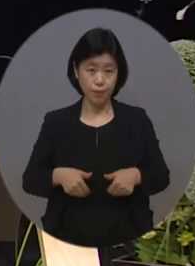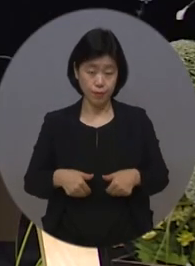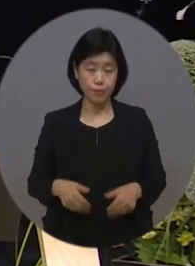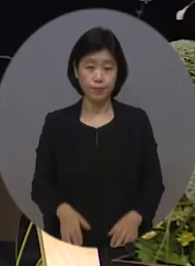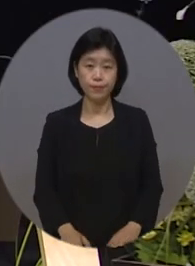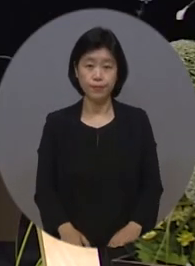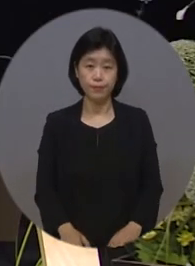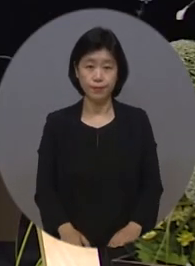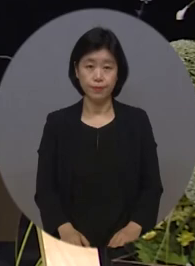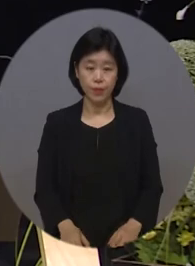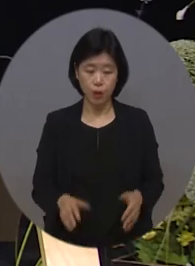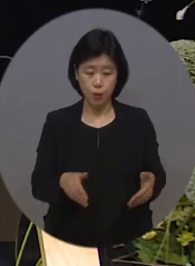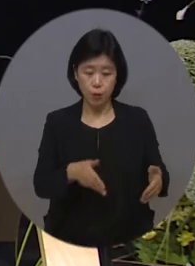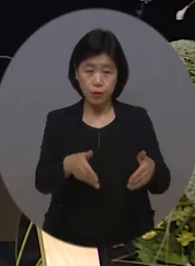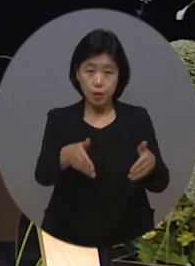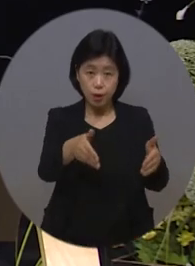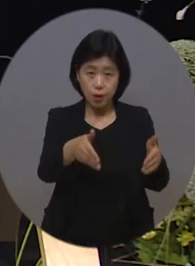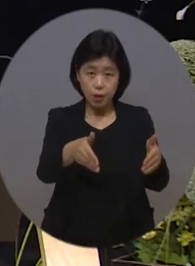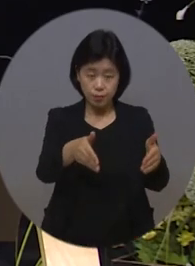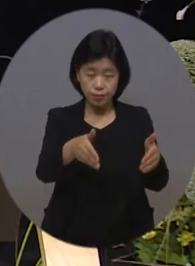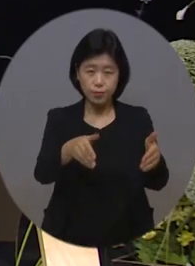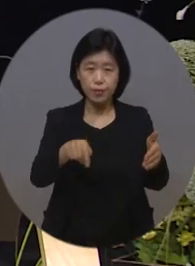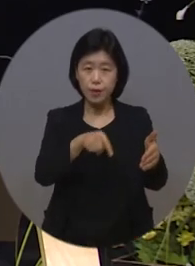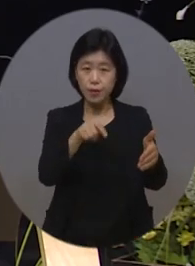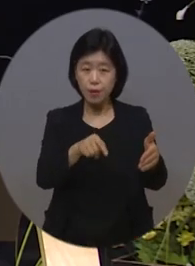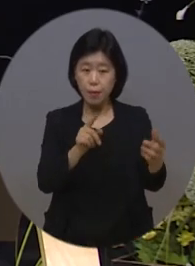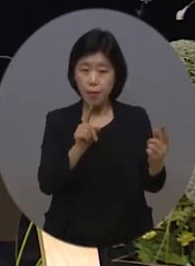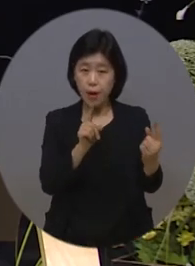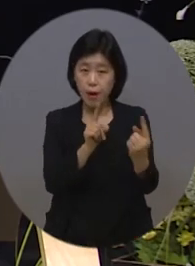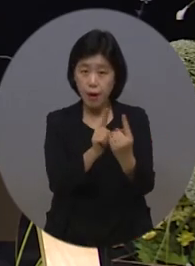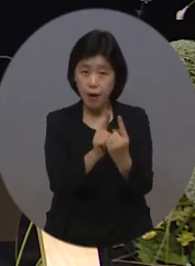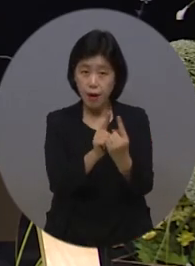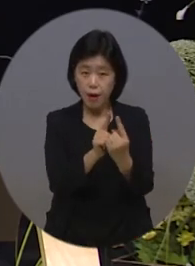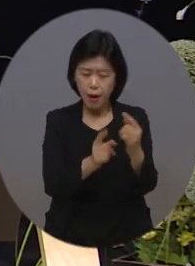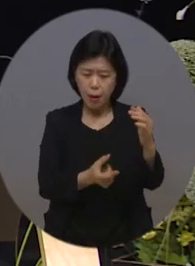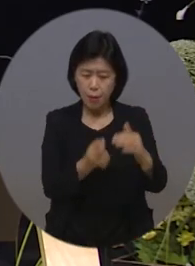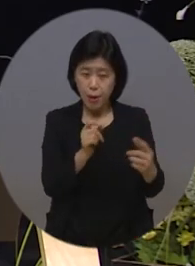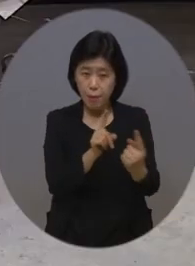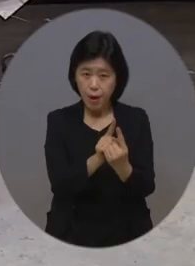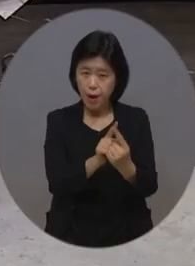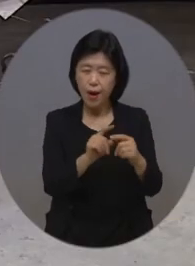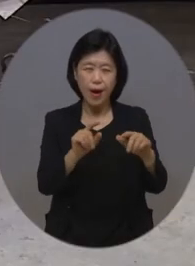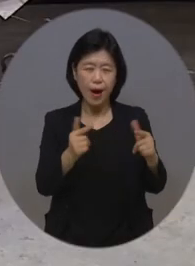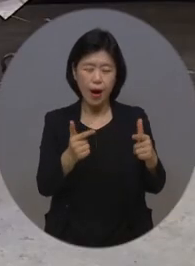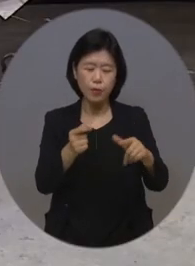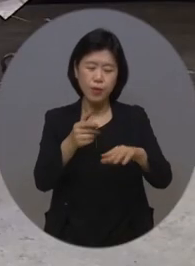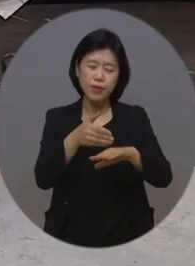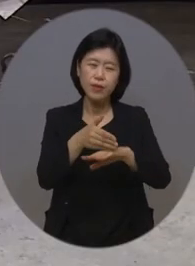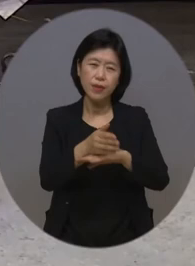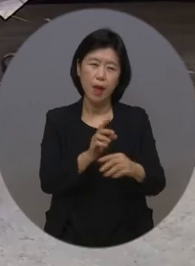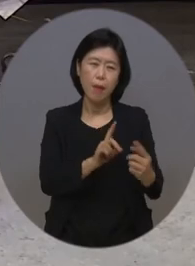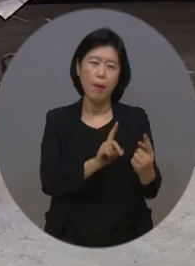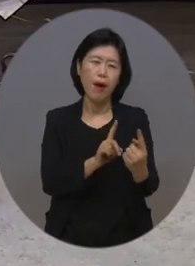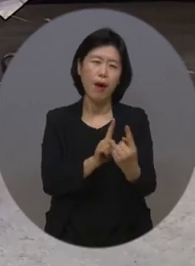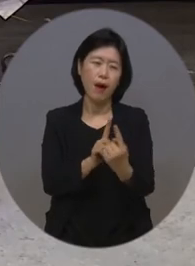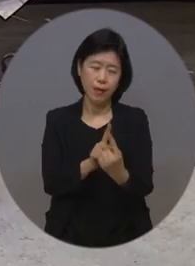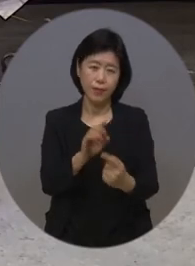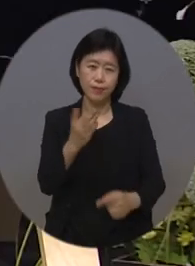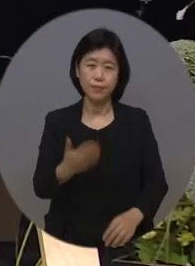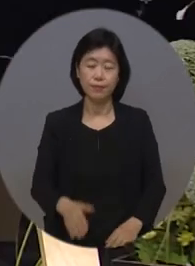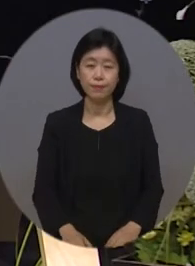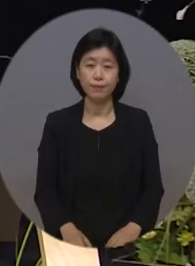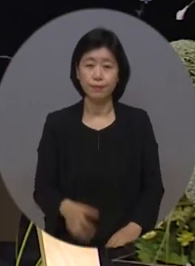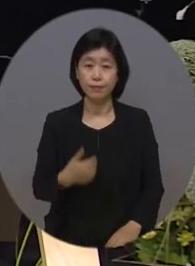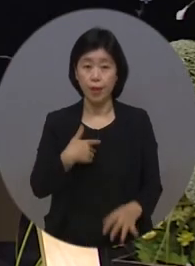곡선에서 만난 것들은 조금 늦게 도착하기 때문입니다. 내가 보았던 느림과